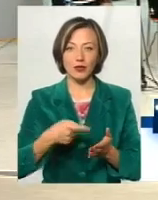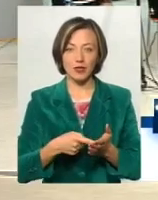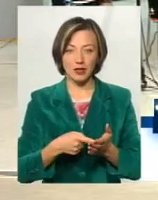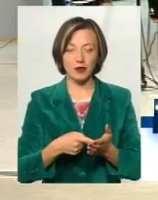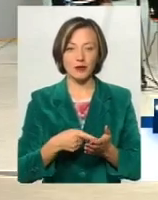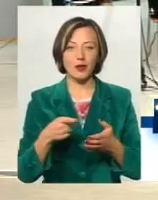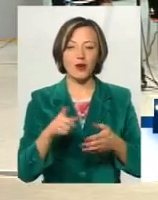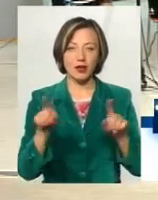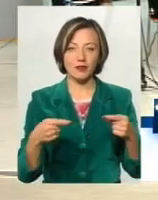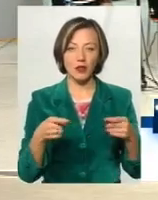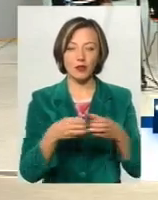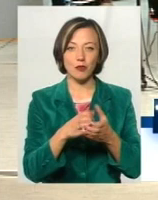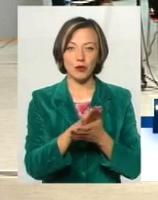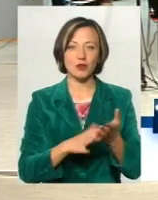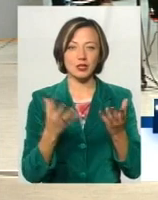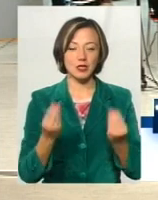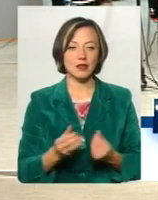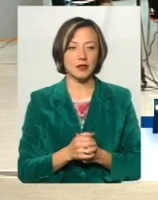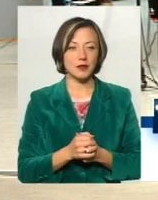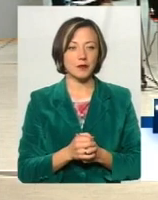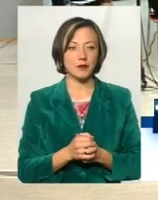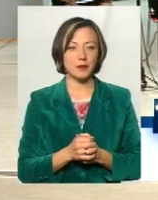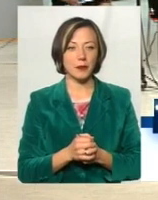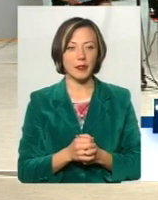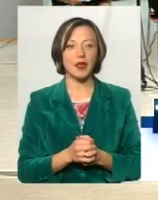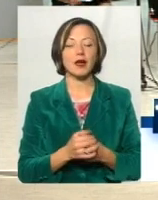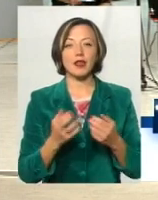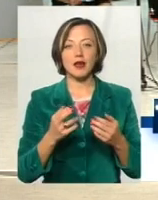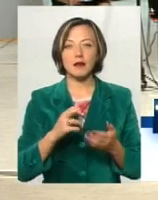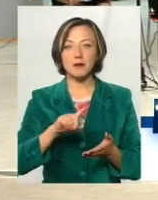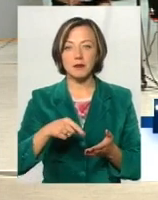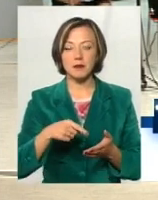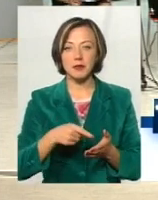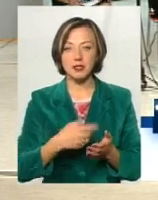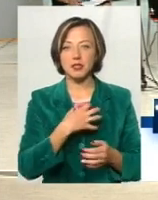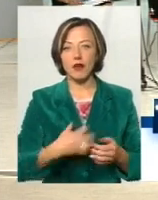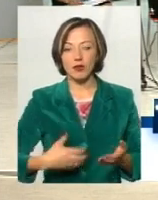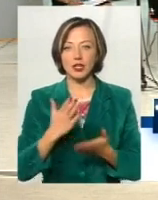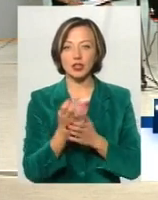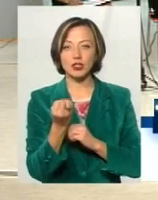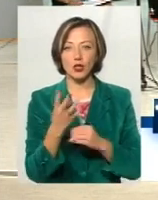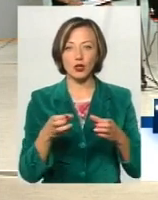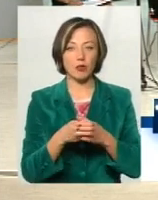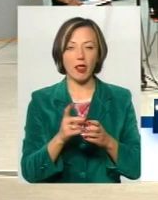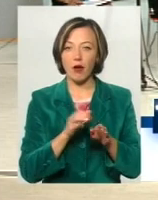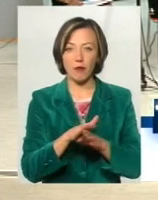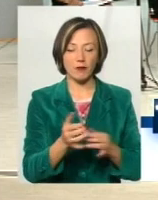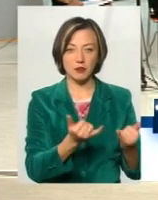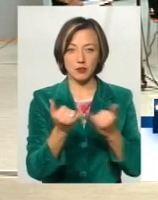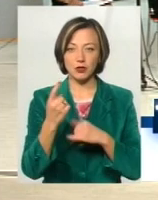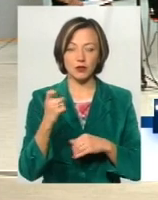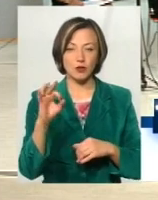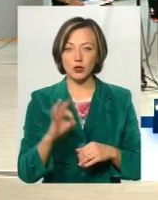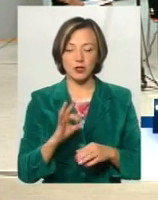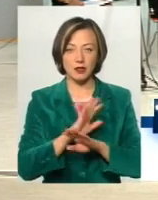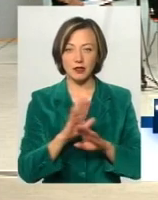групи продовженого дня? Да, я хочу сказати, що дійсно, якби почули, що Славута також 14 груп продовженого дня, це не повне забезпечення,